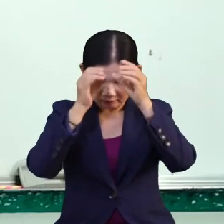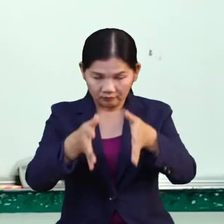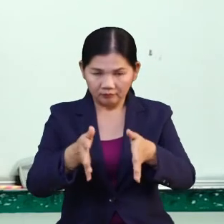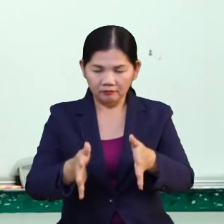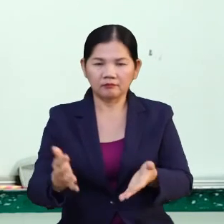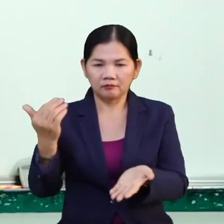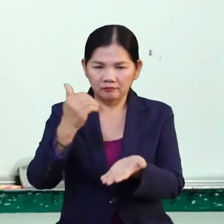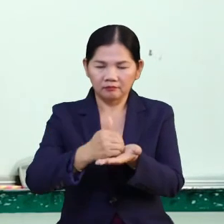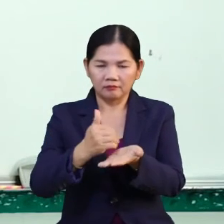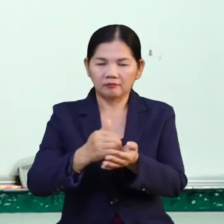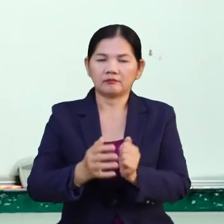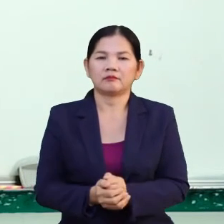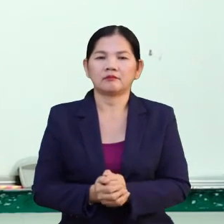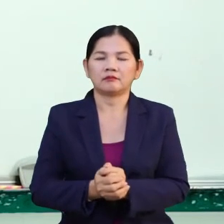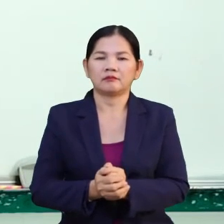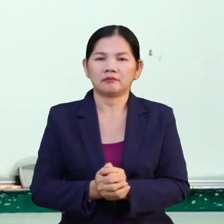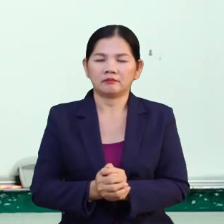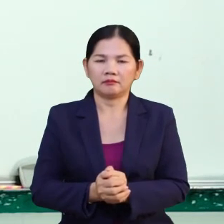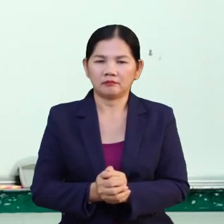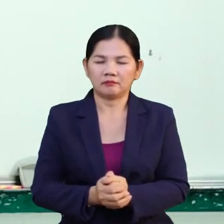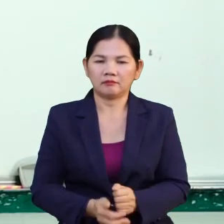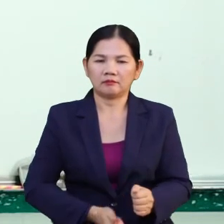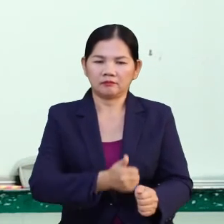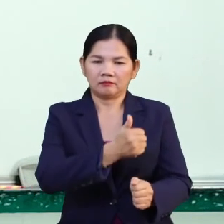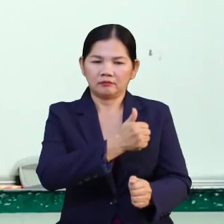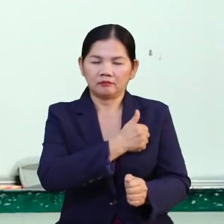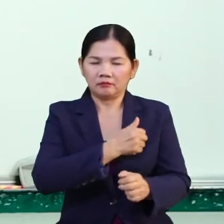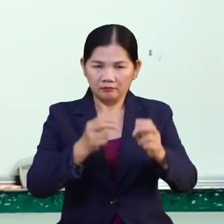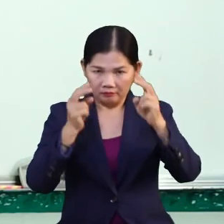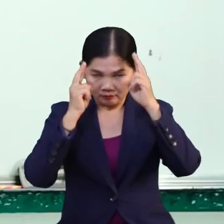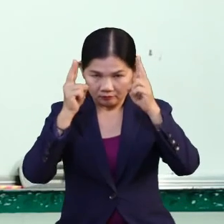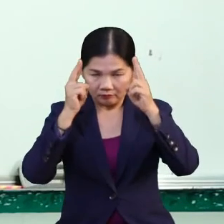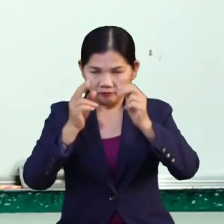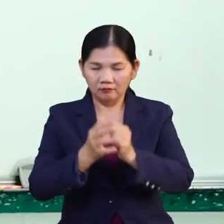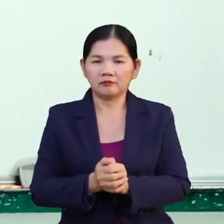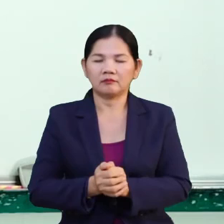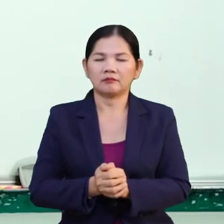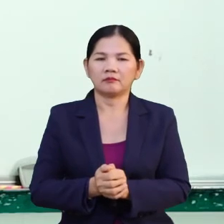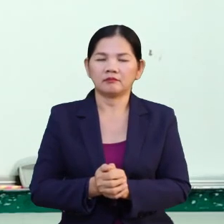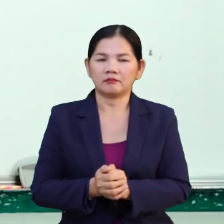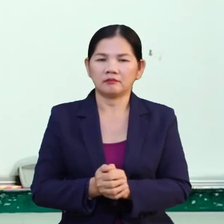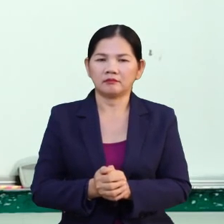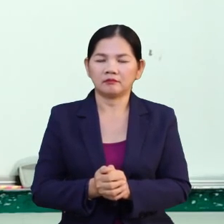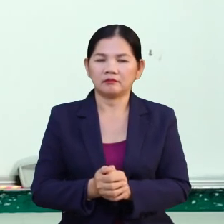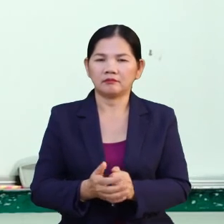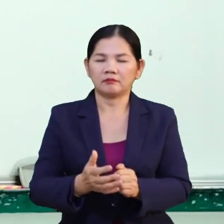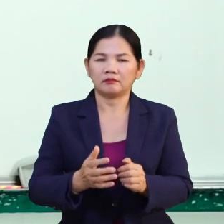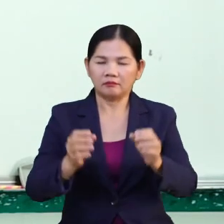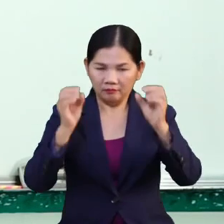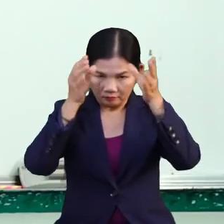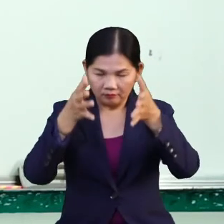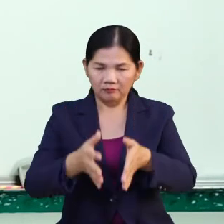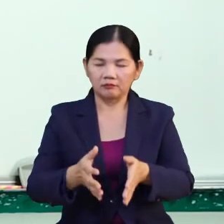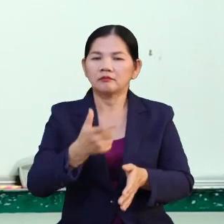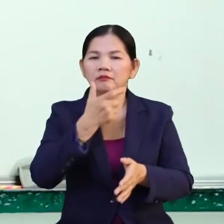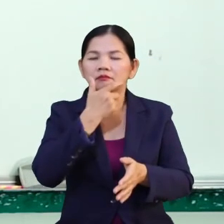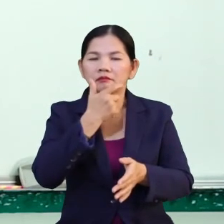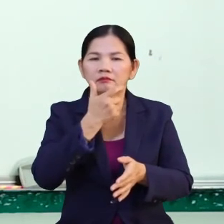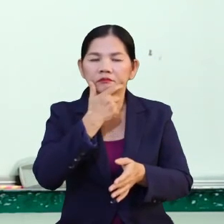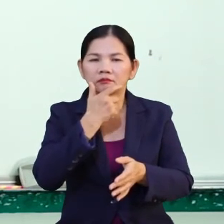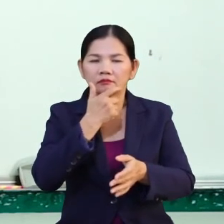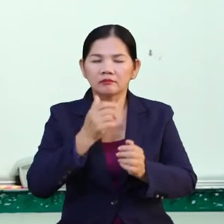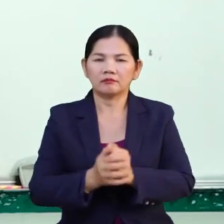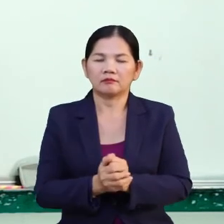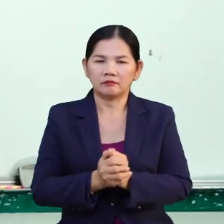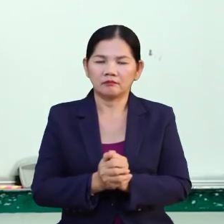ស់អ្នកគ្រូម្ដងទៀតបានតាមរយៈផេកផ្លូវការរបស់ក្រសួងអប់រំយុវជននិងកីឡាគេហទំព័រគ្រូខេមបូឌា